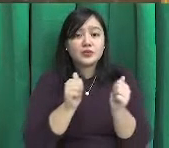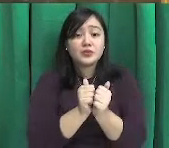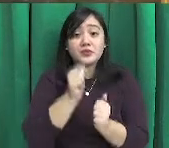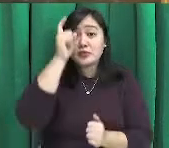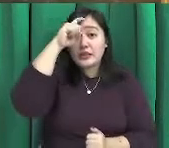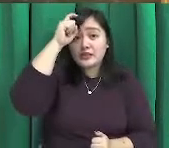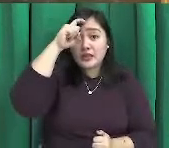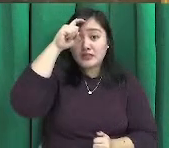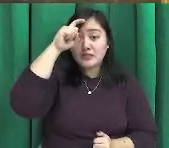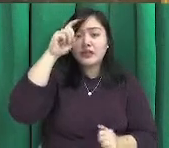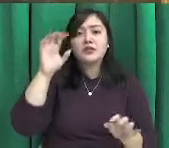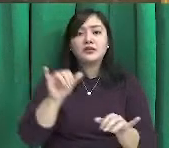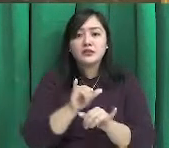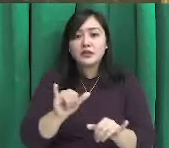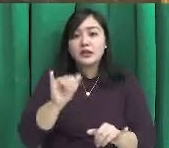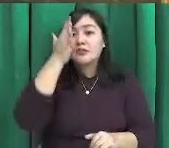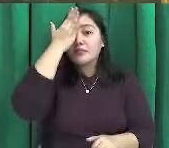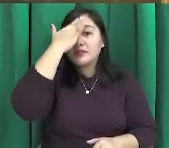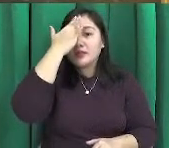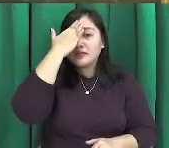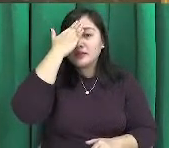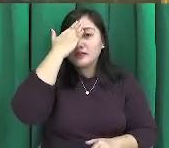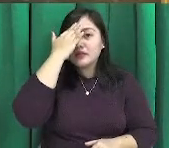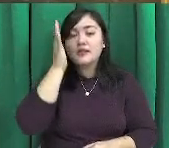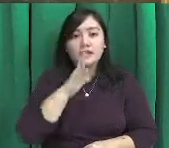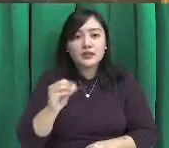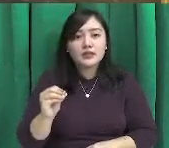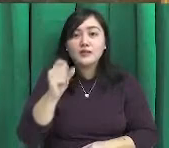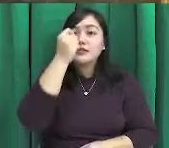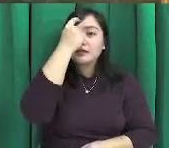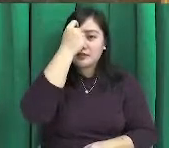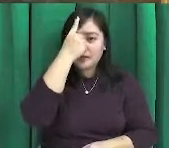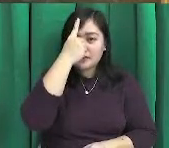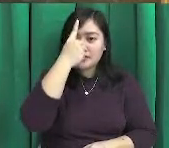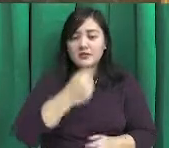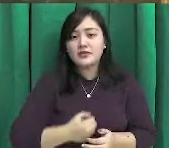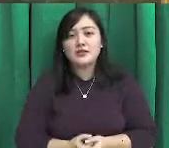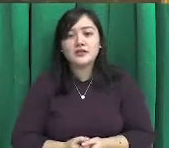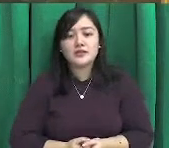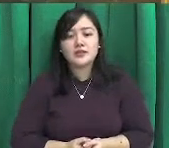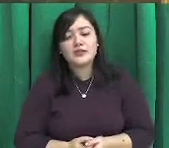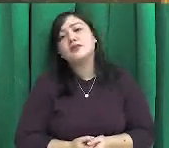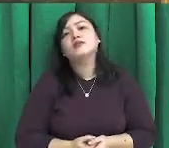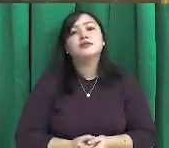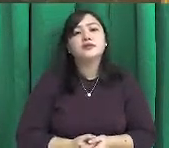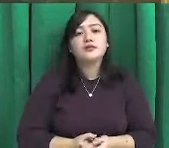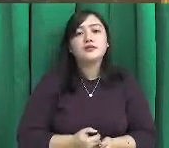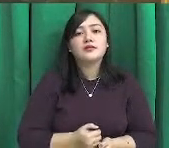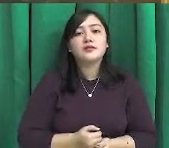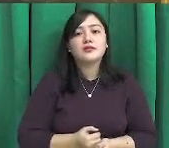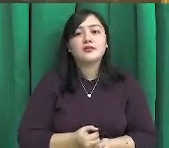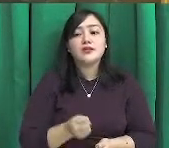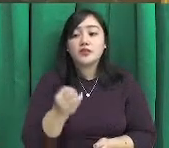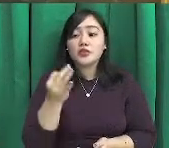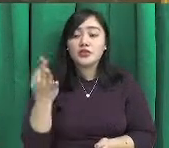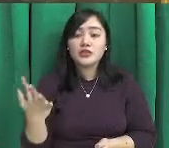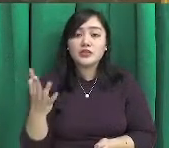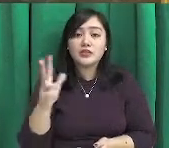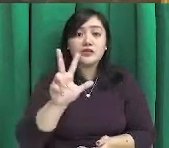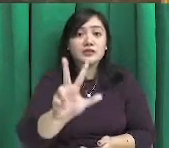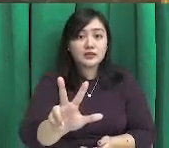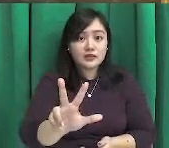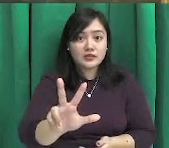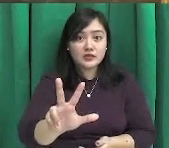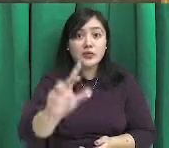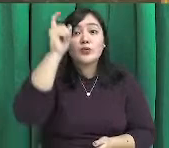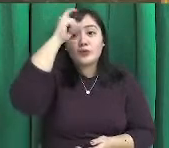Knowledge. Alright? What else? Understanding. Alright? These three are important in